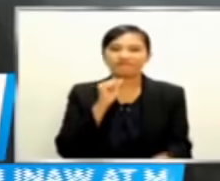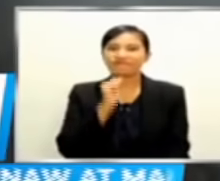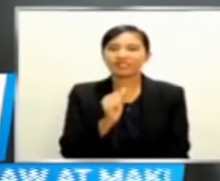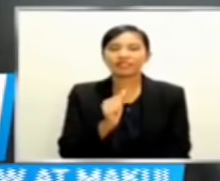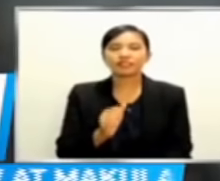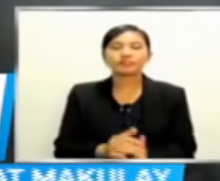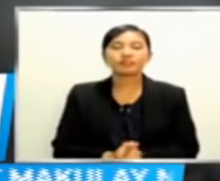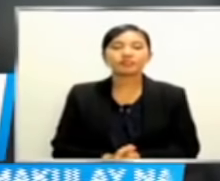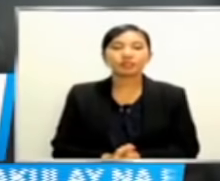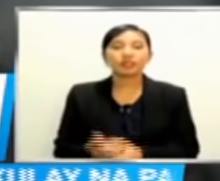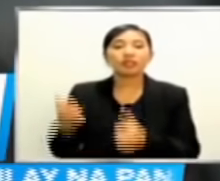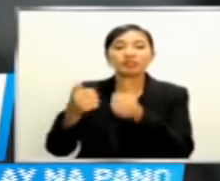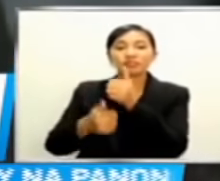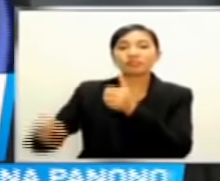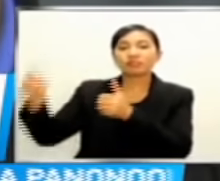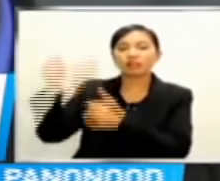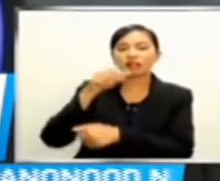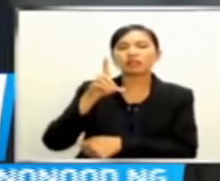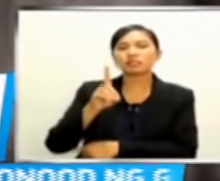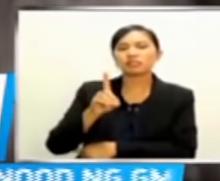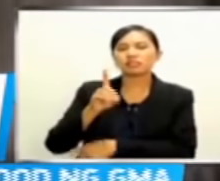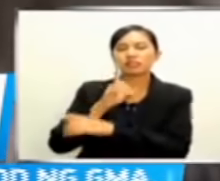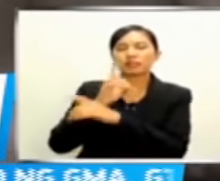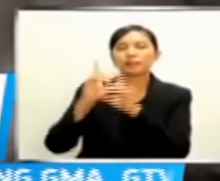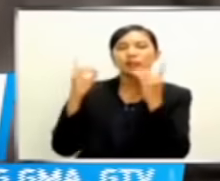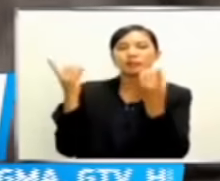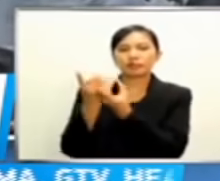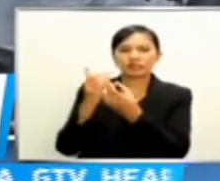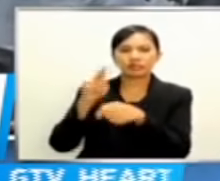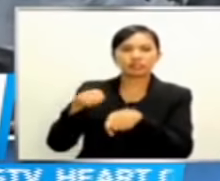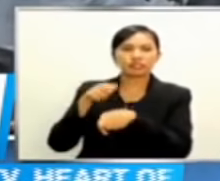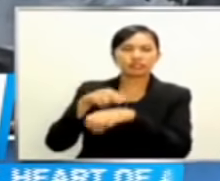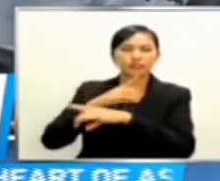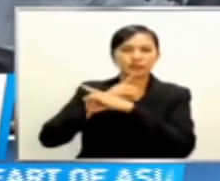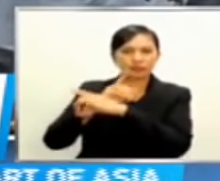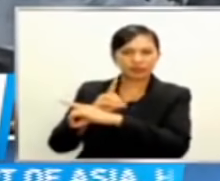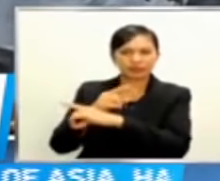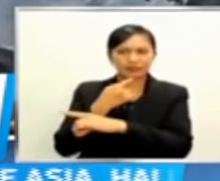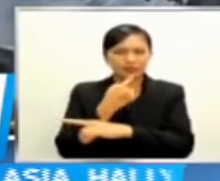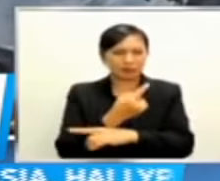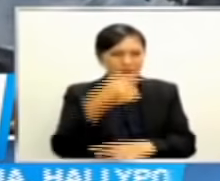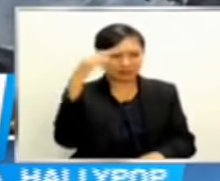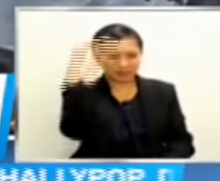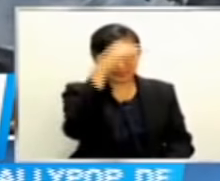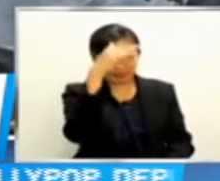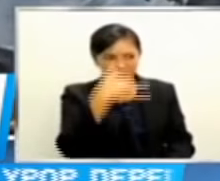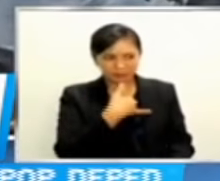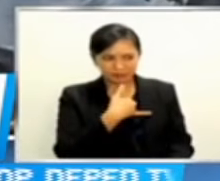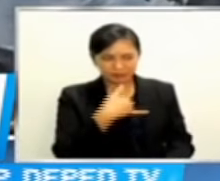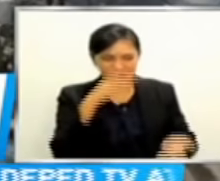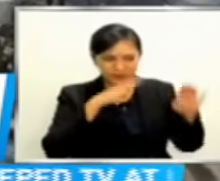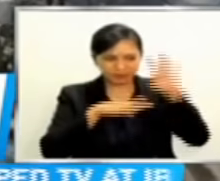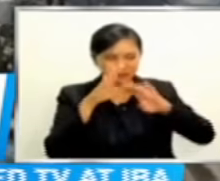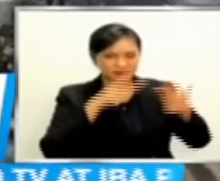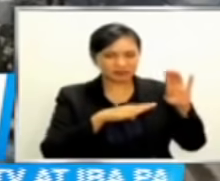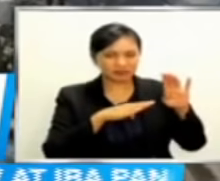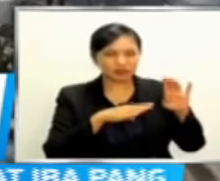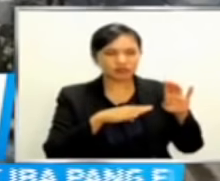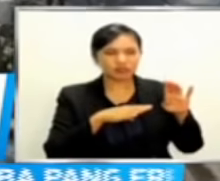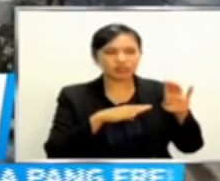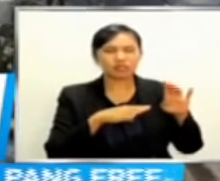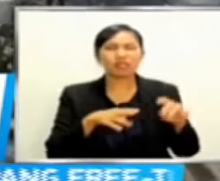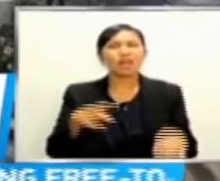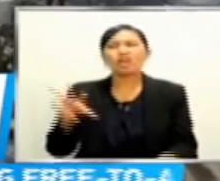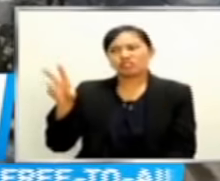Lorenzana, wala namang problema ang C-130. It's not the aircraft. Not the aircraft. Bago yan eh. Bagong dating yan. Dumating yan